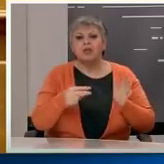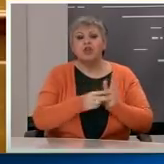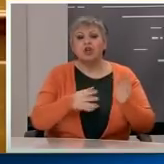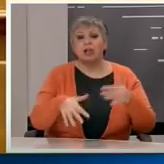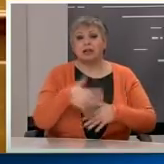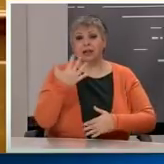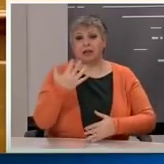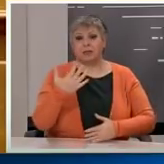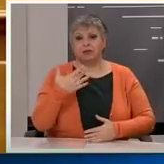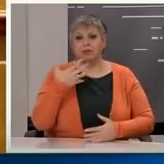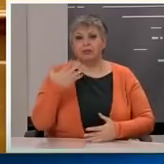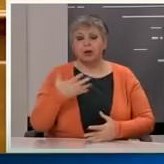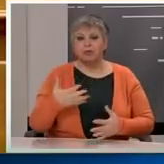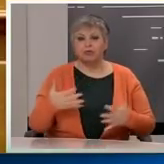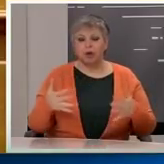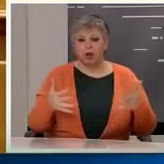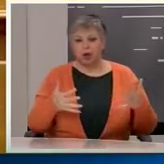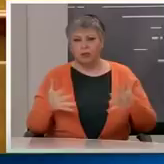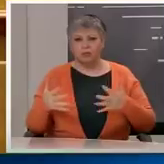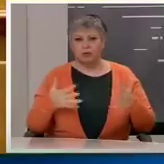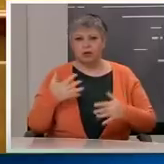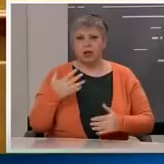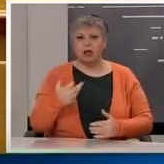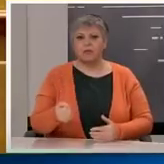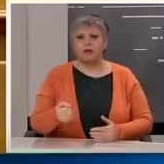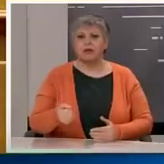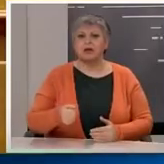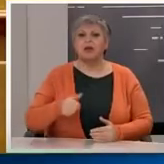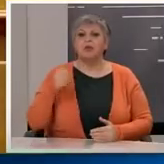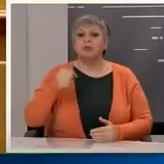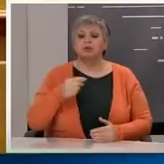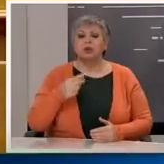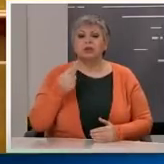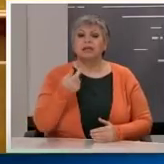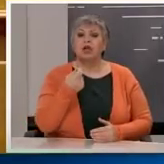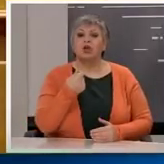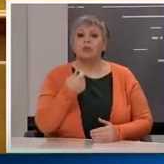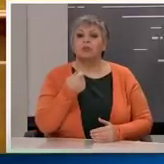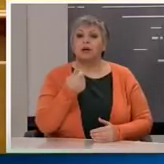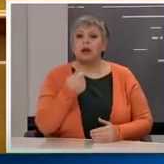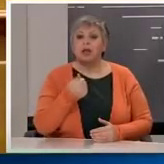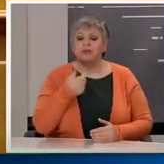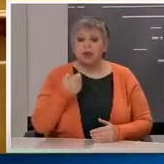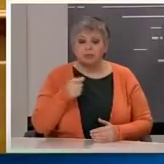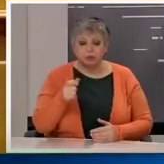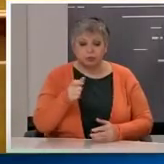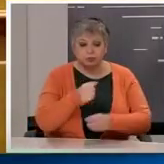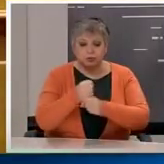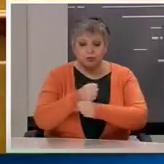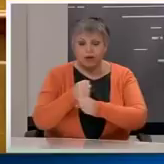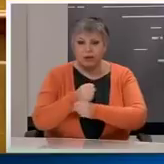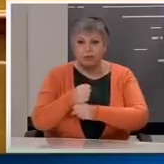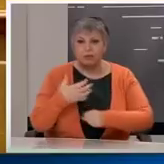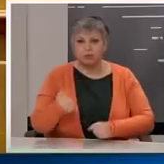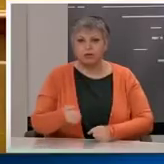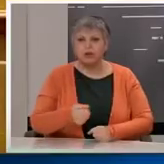αστάθειας, όταν η τιμολόγηση και η αρχιτεκτονική της αποτελούσε αντικείμενο διαπραγμάτευσης με τους θεσμούς,